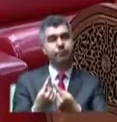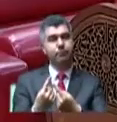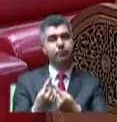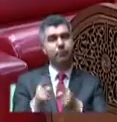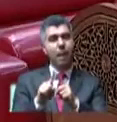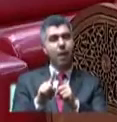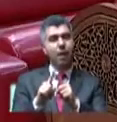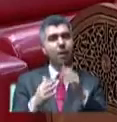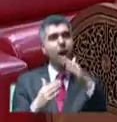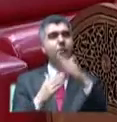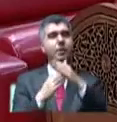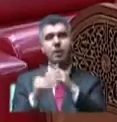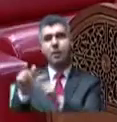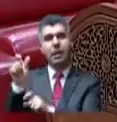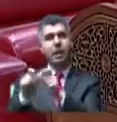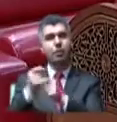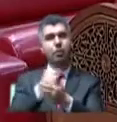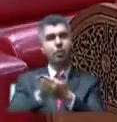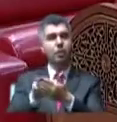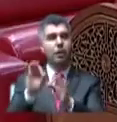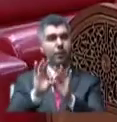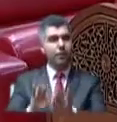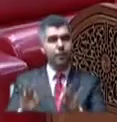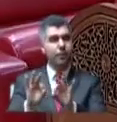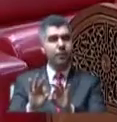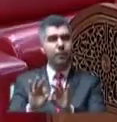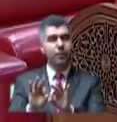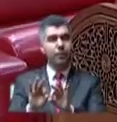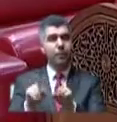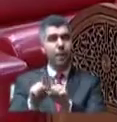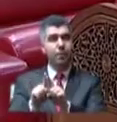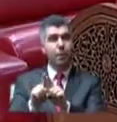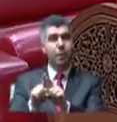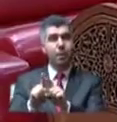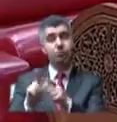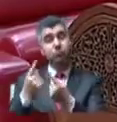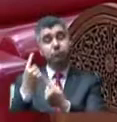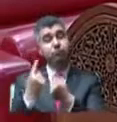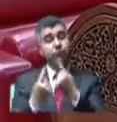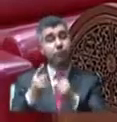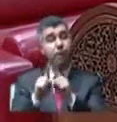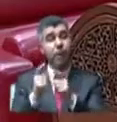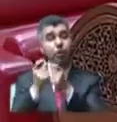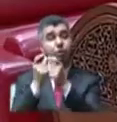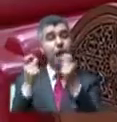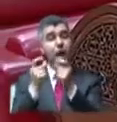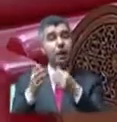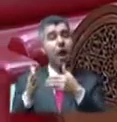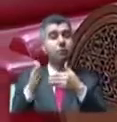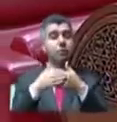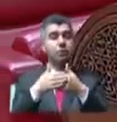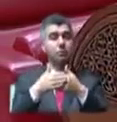كاين مقاتله طرد المقاطعه، حيك الناس المستثمر تيخاف. انا غدا لهذ الشركه اللي سدات لا قدر